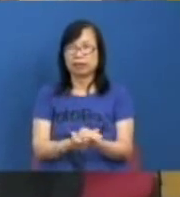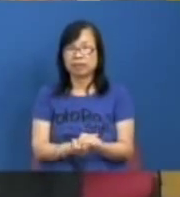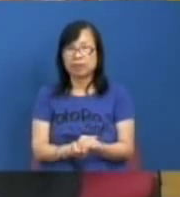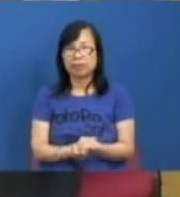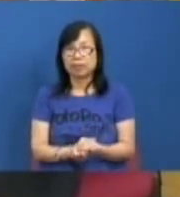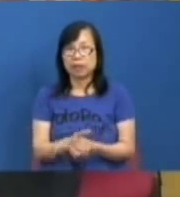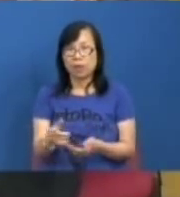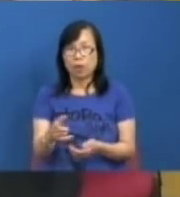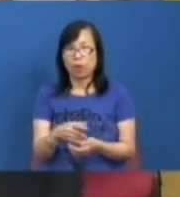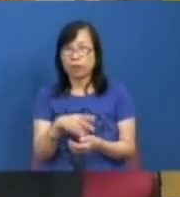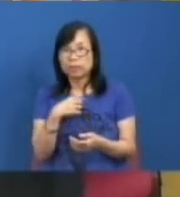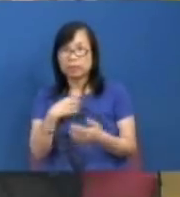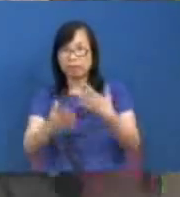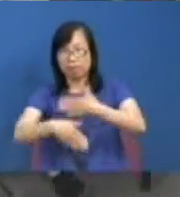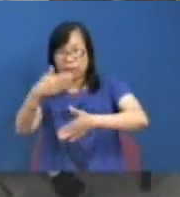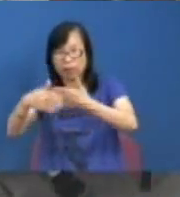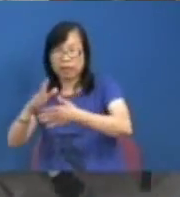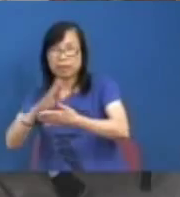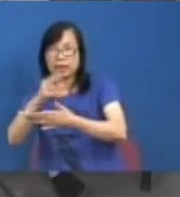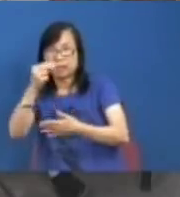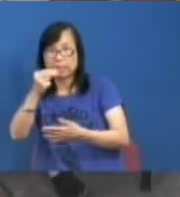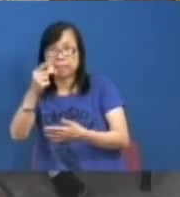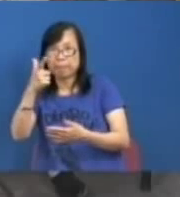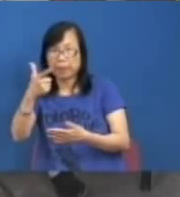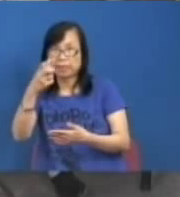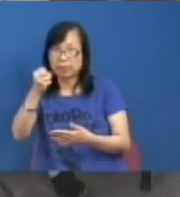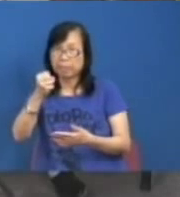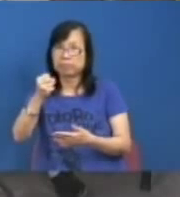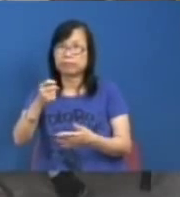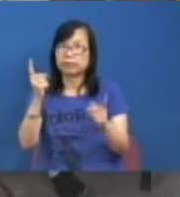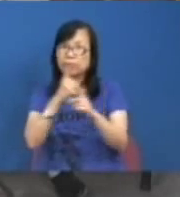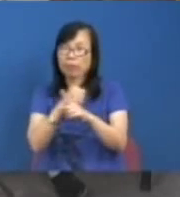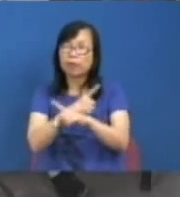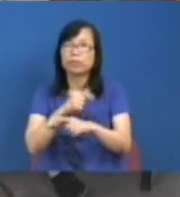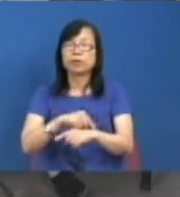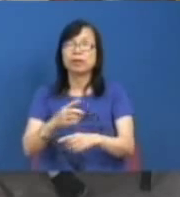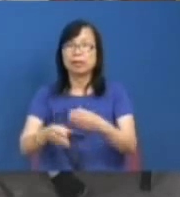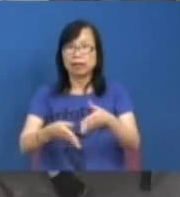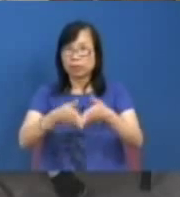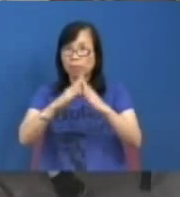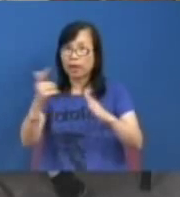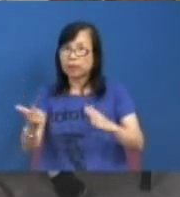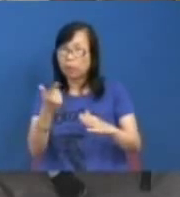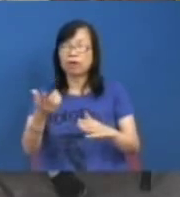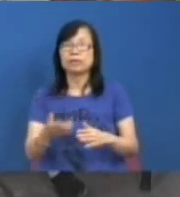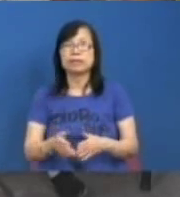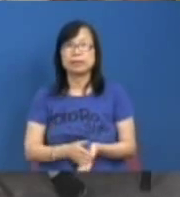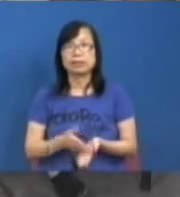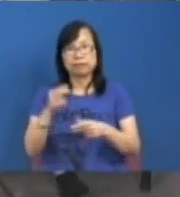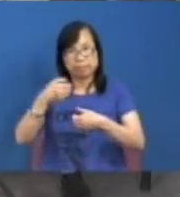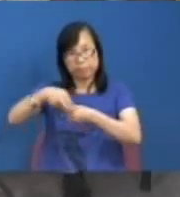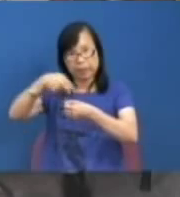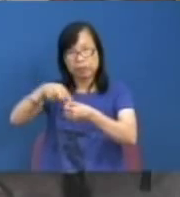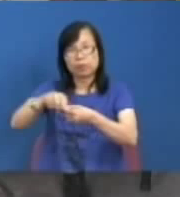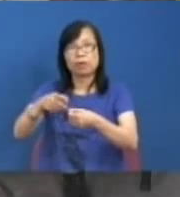整體。我哋啲樓咧，70-80年代都係真係都係多起嘅，咁變咗滿足到我哋即係香港市民